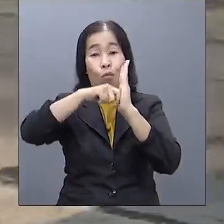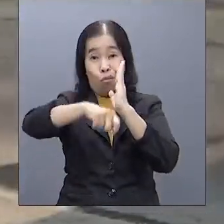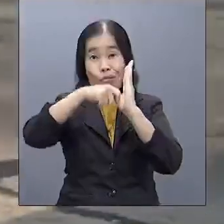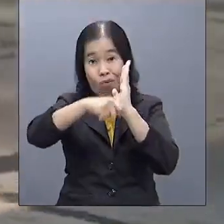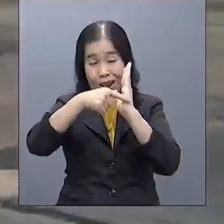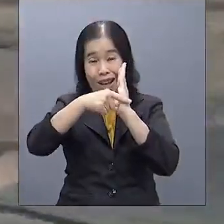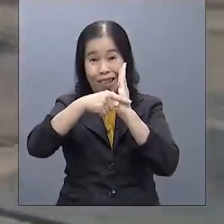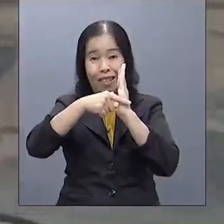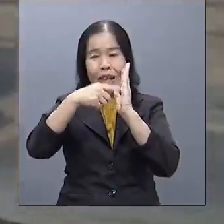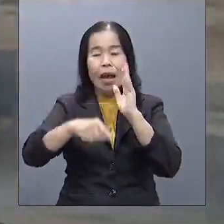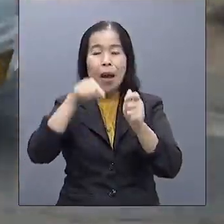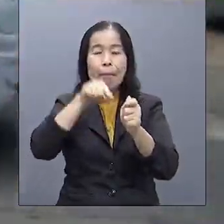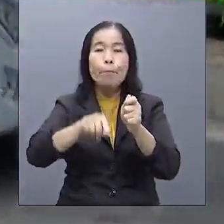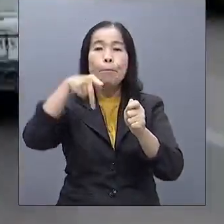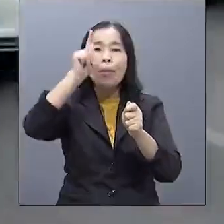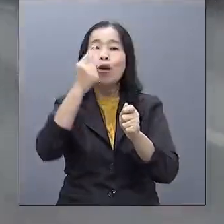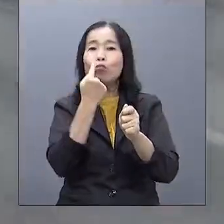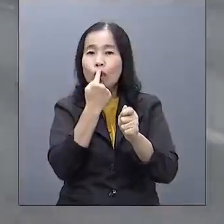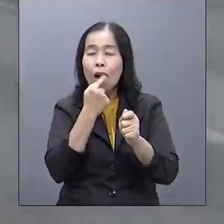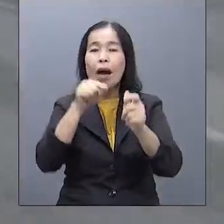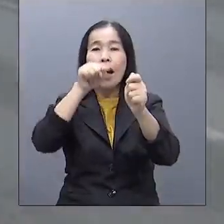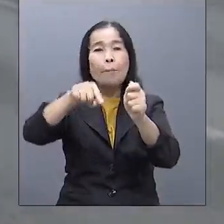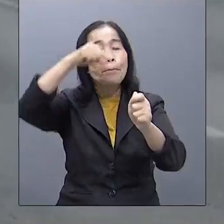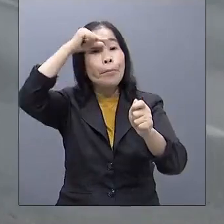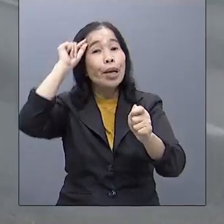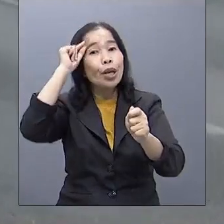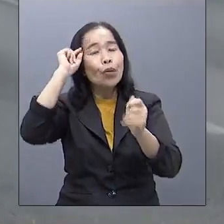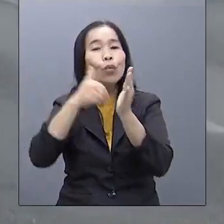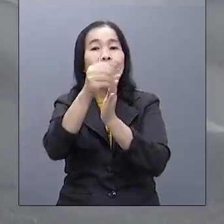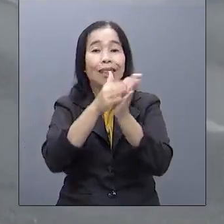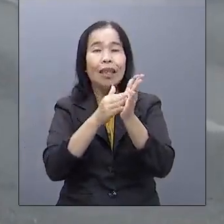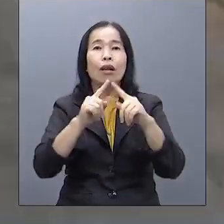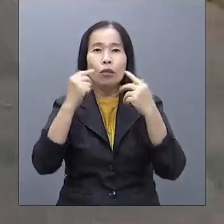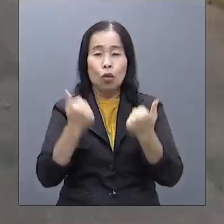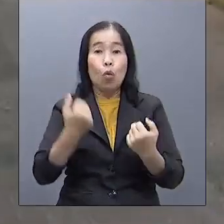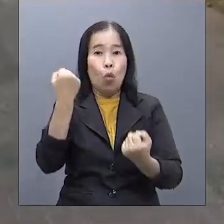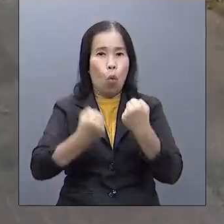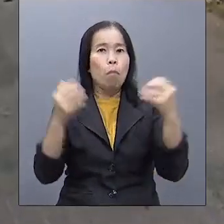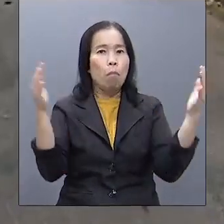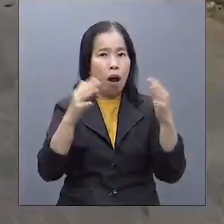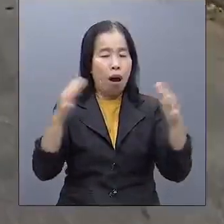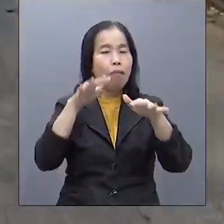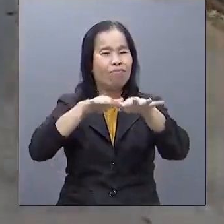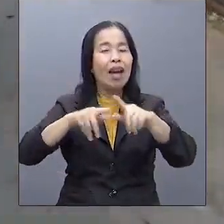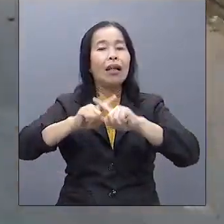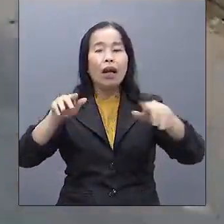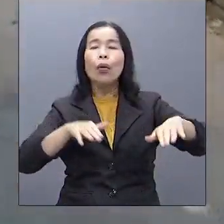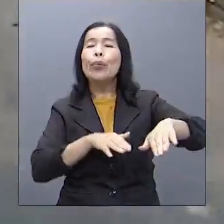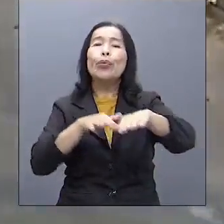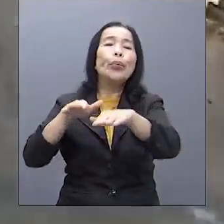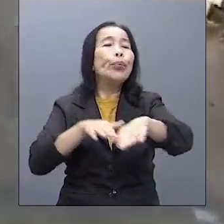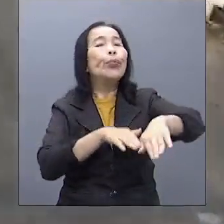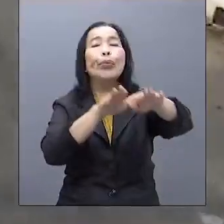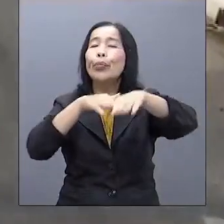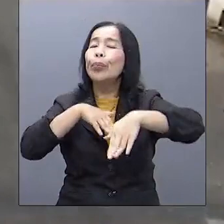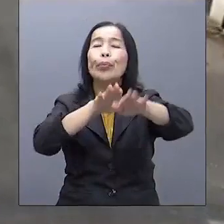ที่ผ่านอำเภอปากช่องและอำเภอสีคิ้วก็พบว่ามีปริมาณรถเพิ่มขึ้นนะคะแต่ว่ายังเคลื่อนตัวได้ดีเจ้าหน้า